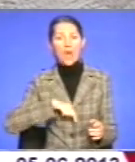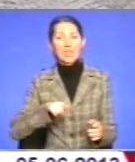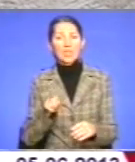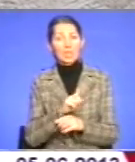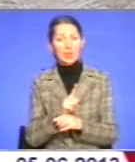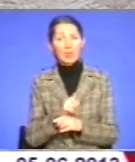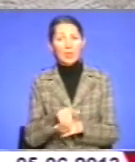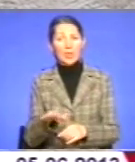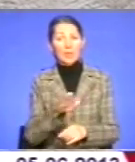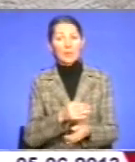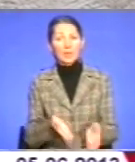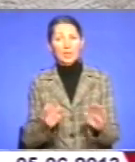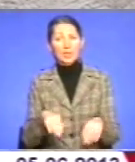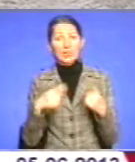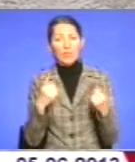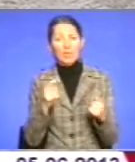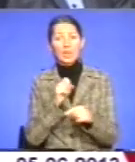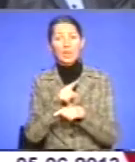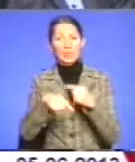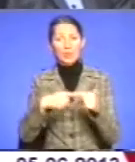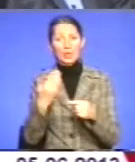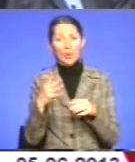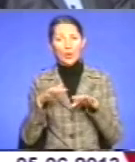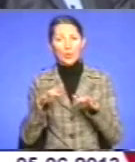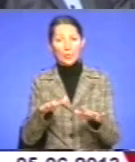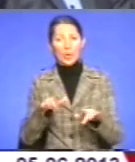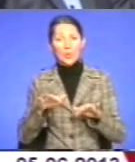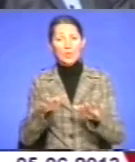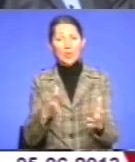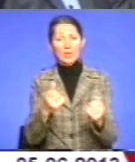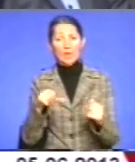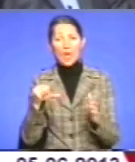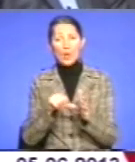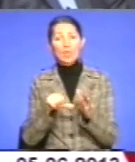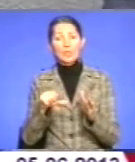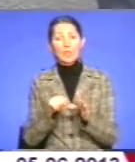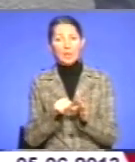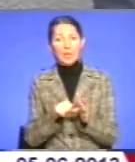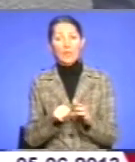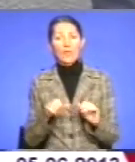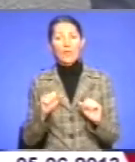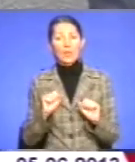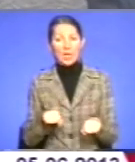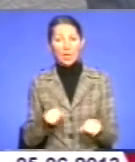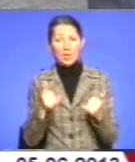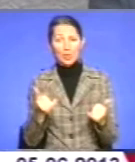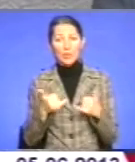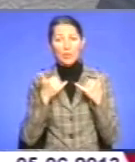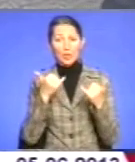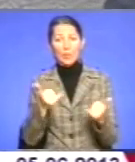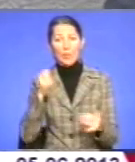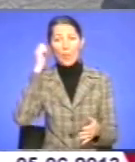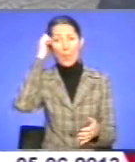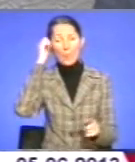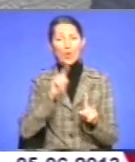лишився великий спадок його справ. У заході взяли участь і представники влади. Сьогодні ми вшановуємо пам'ять